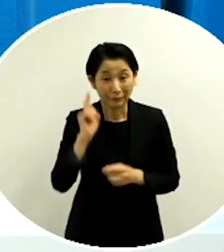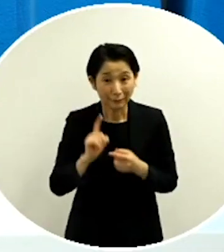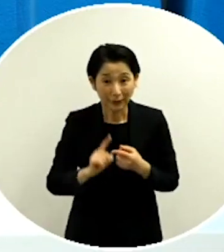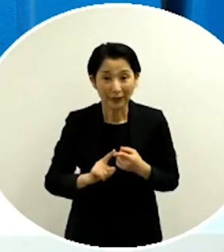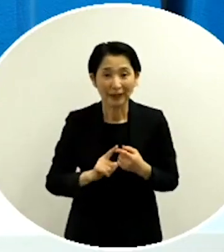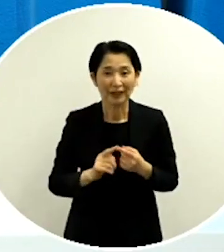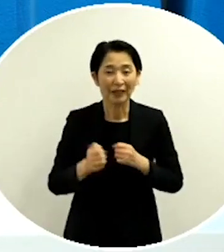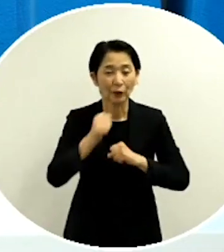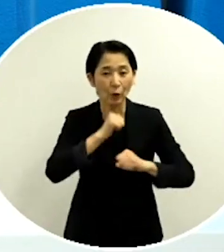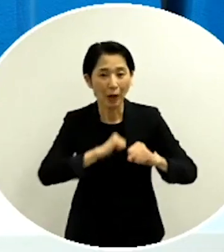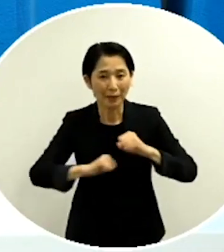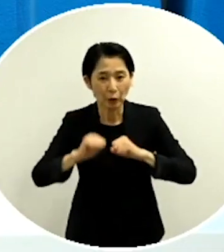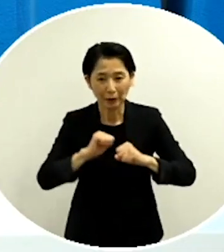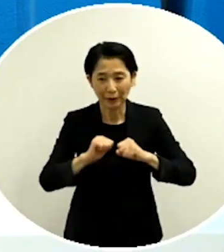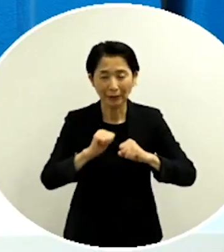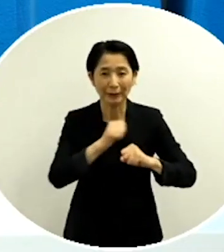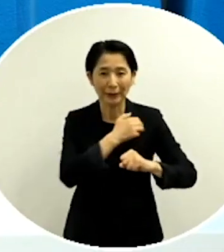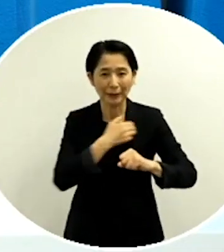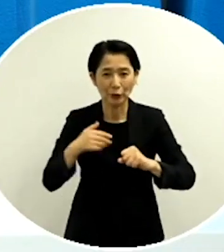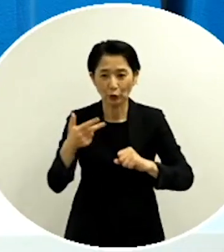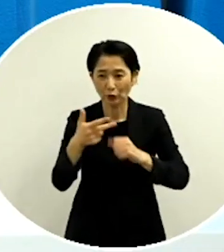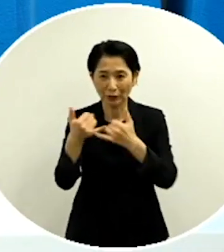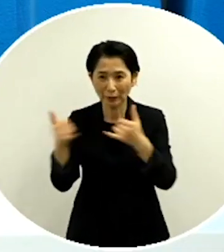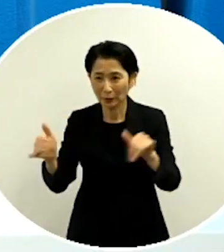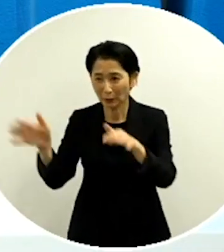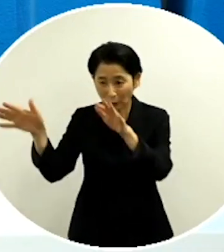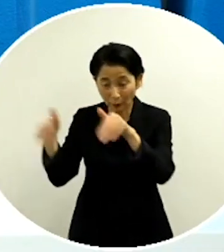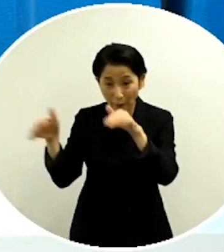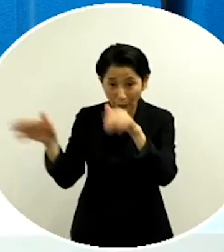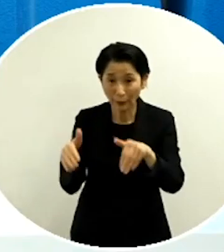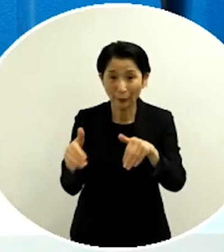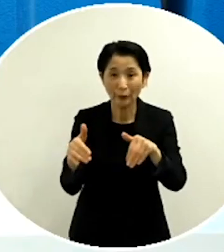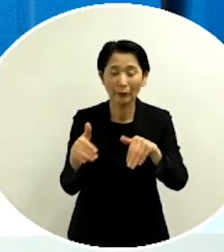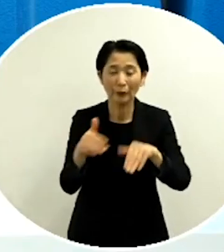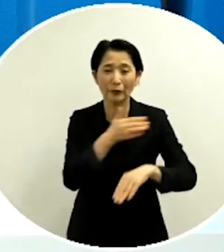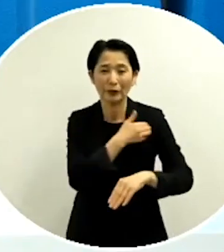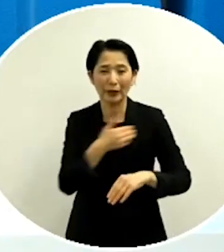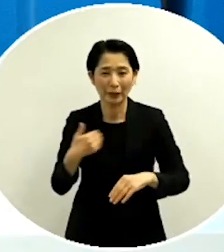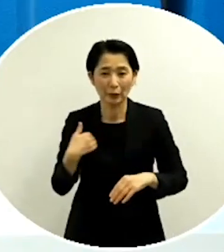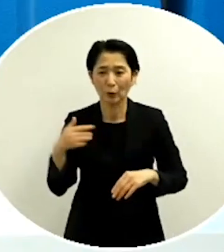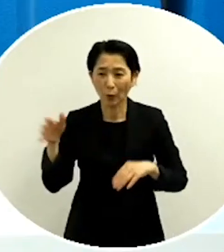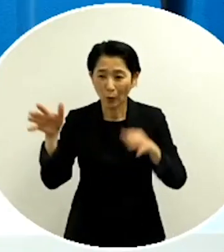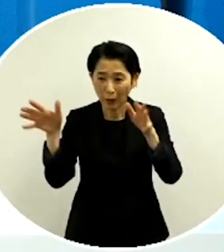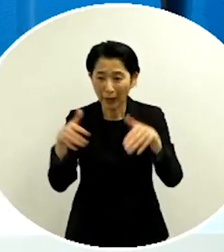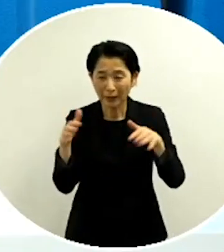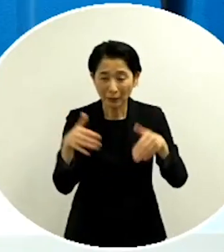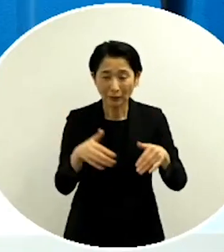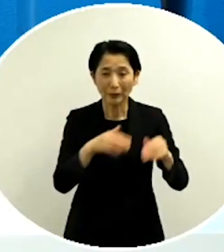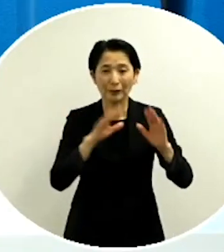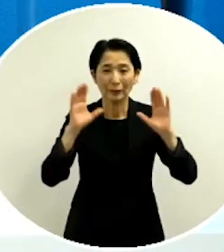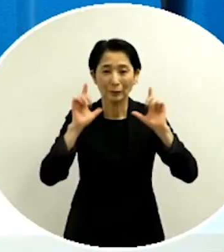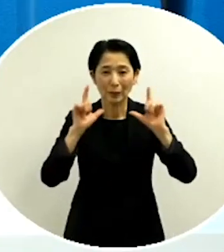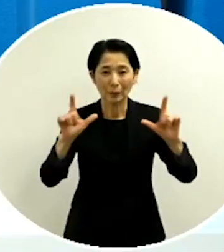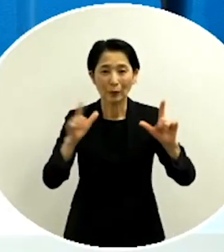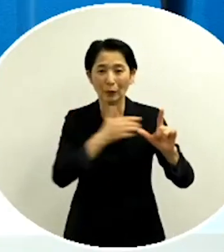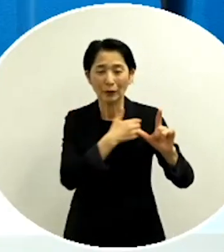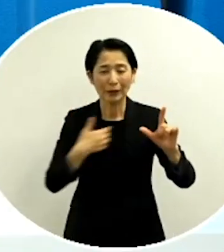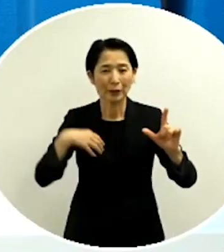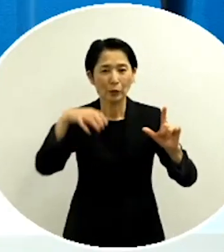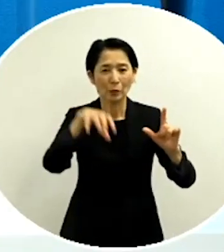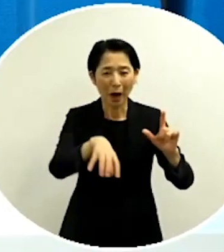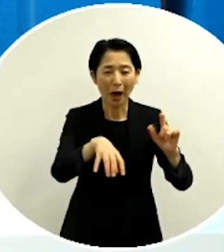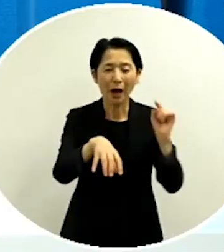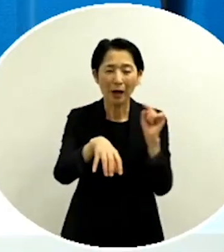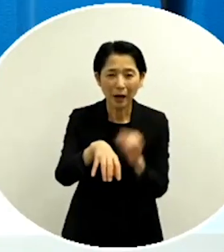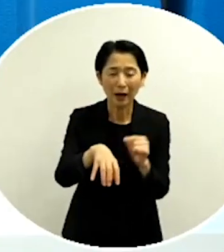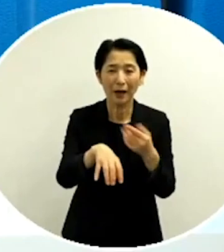活動している市民の方に来ていただくようにするとかその活動が発表できる場にしていくとかこういうこと大事じゃない